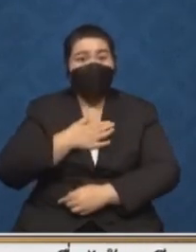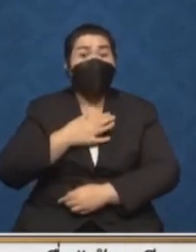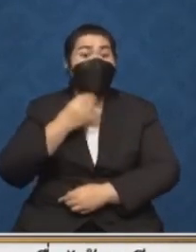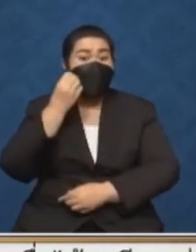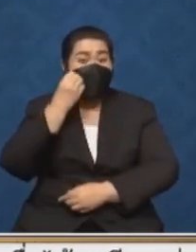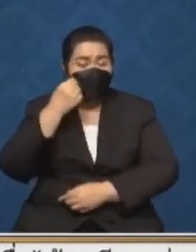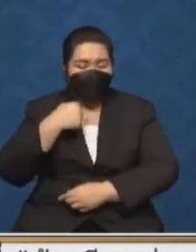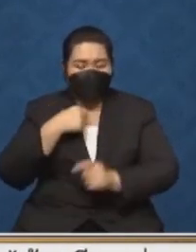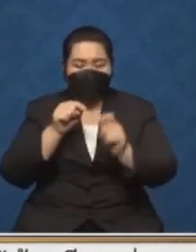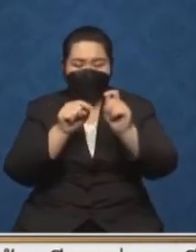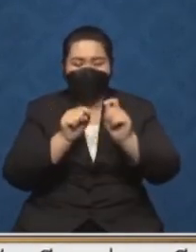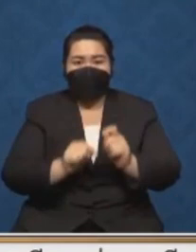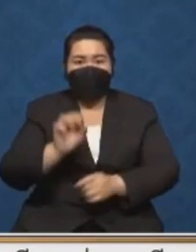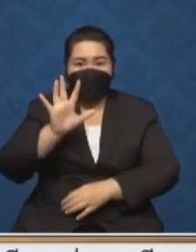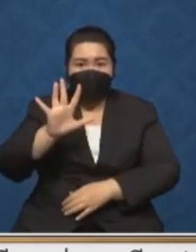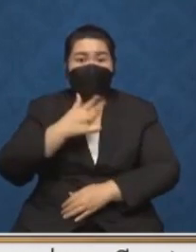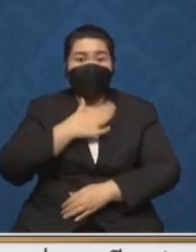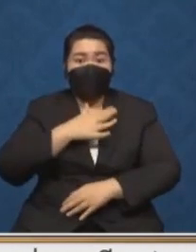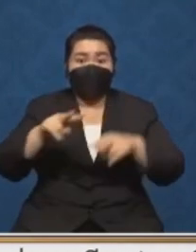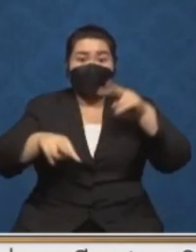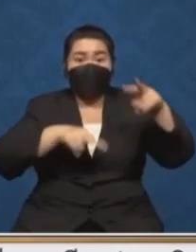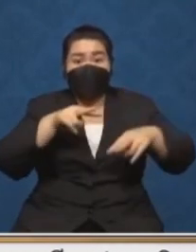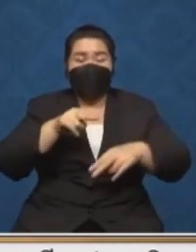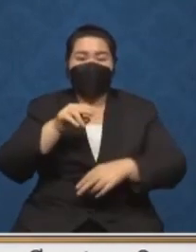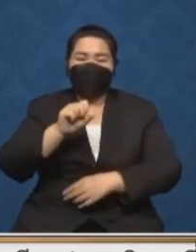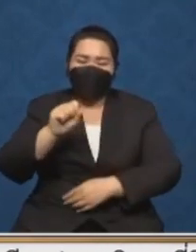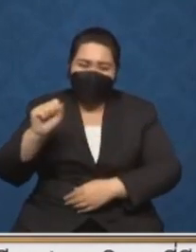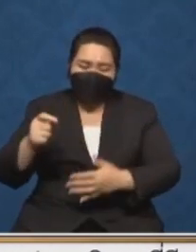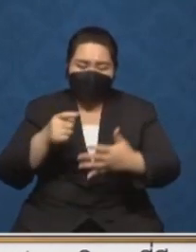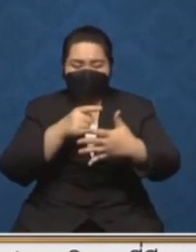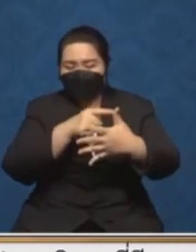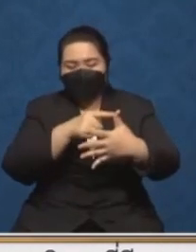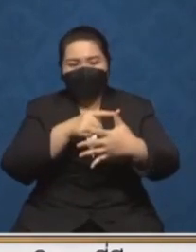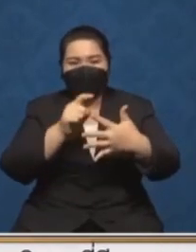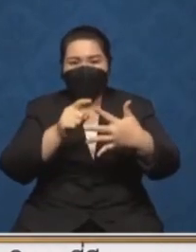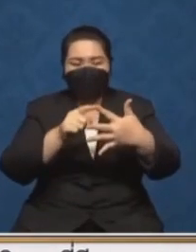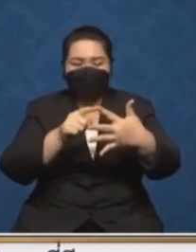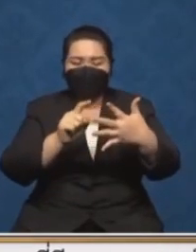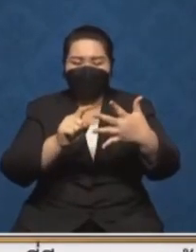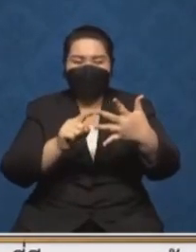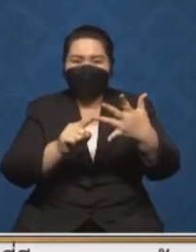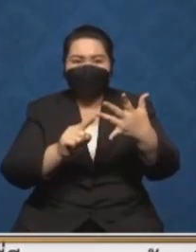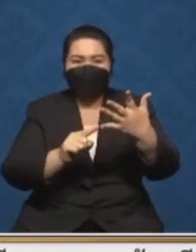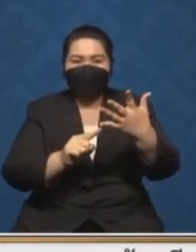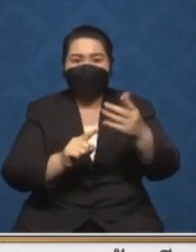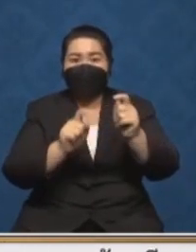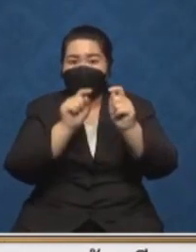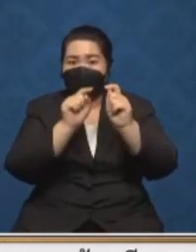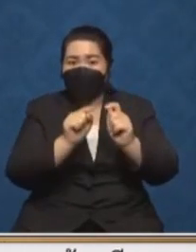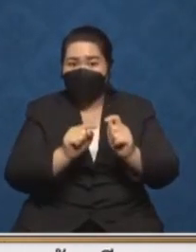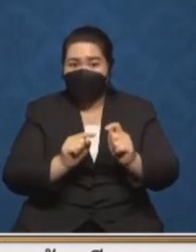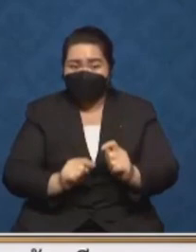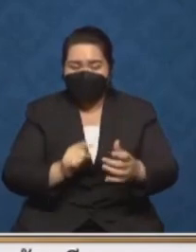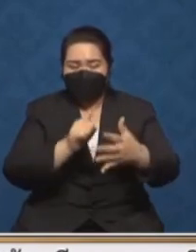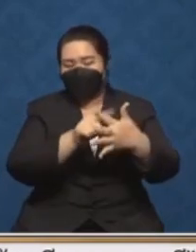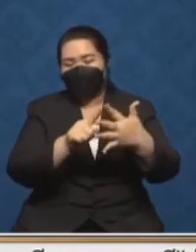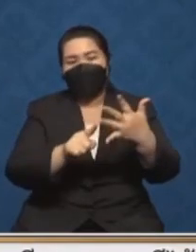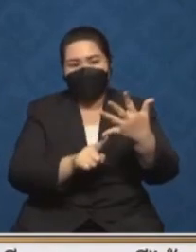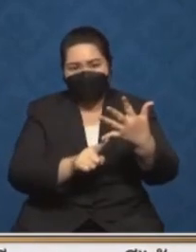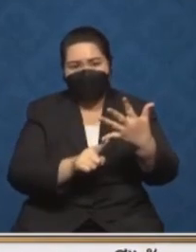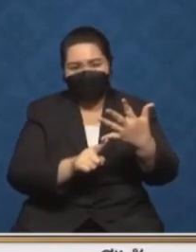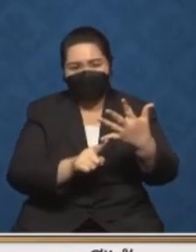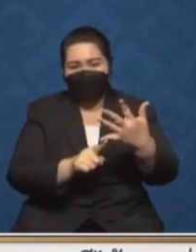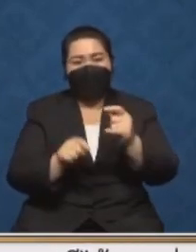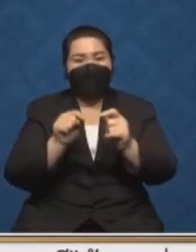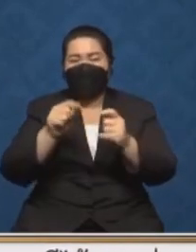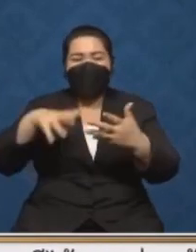ทั้ง 5 อำเภอ ไม่ว่า กุธุบาล ผลหนาแก้ว โครก สีจุพั ต่างอยภูพานอ